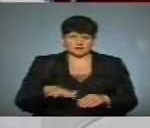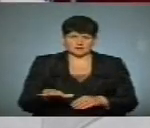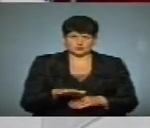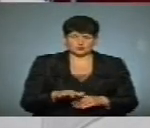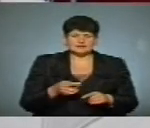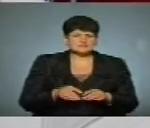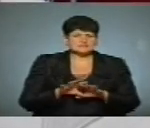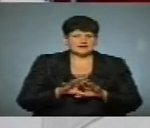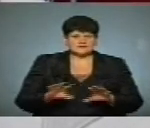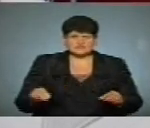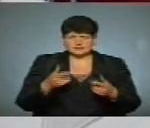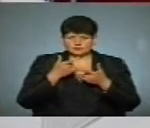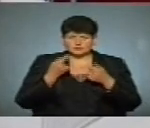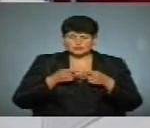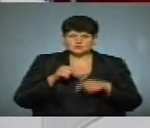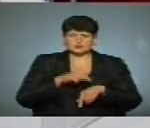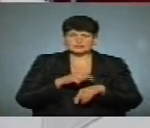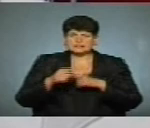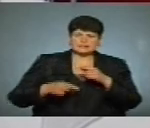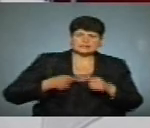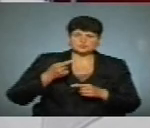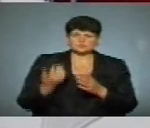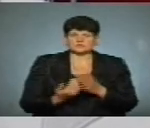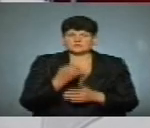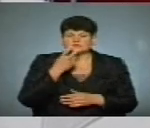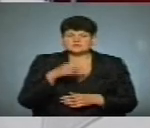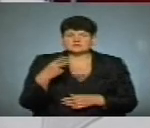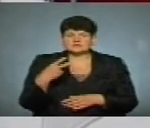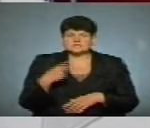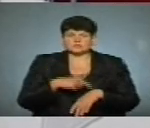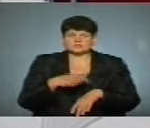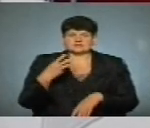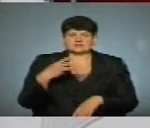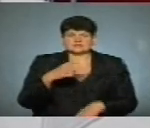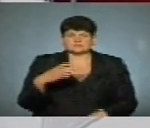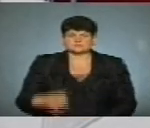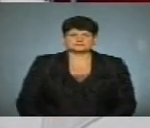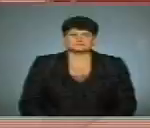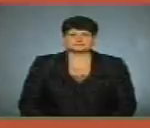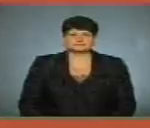Це вся інформація на цю годину. Наступний випуск дивіться вже о 20:30.